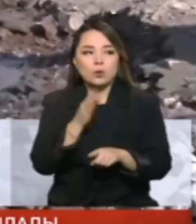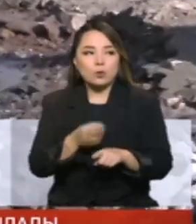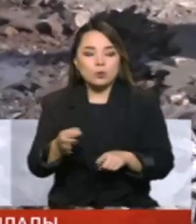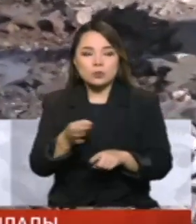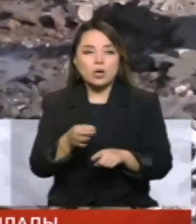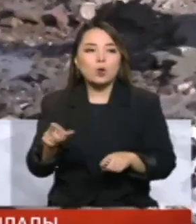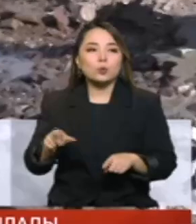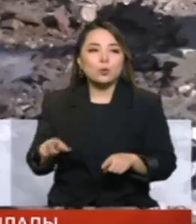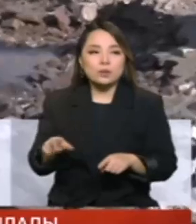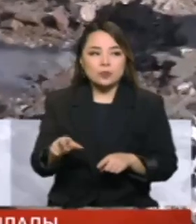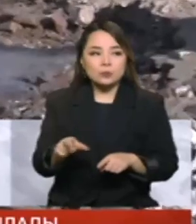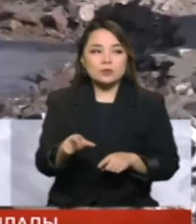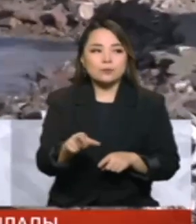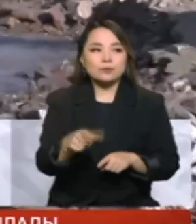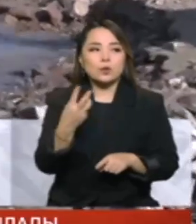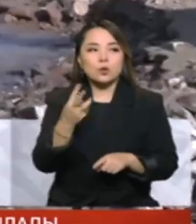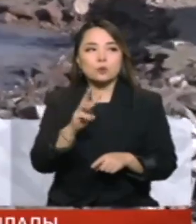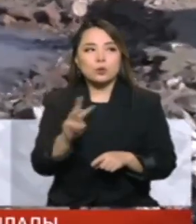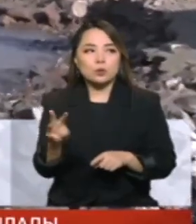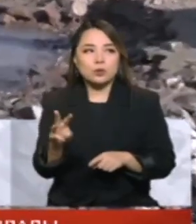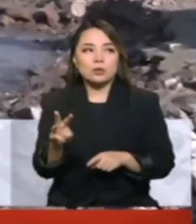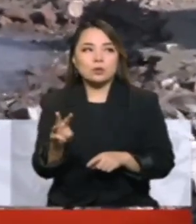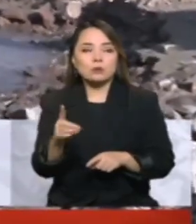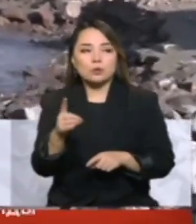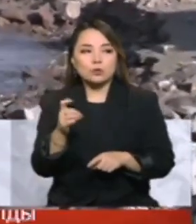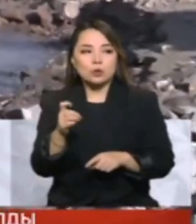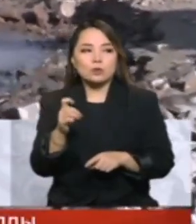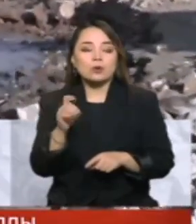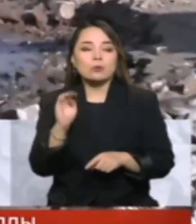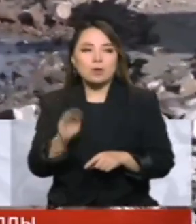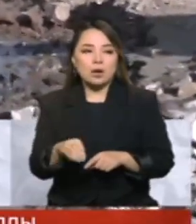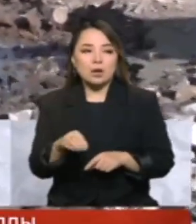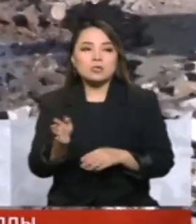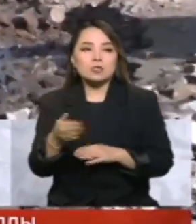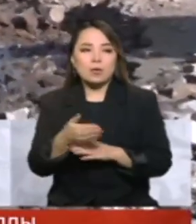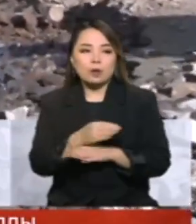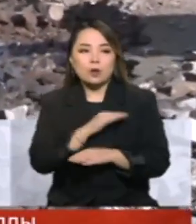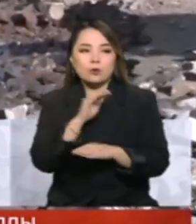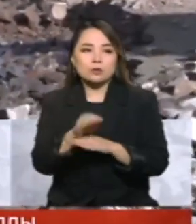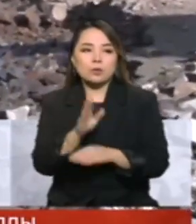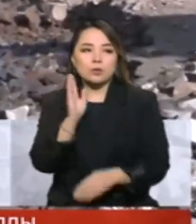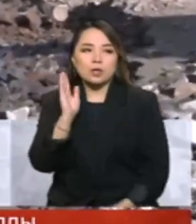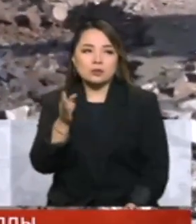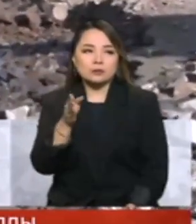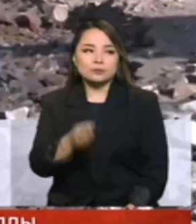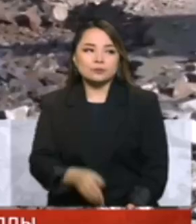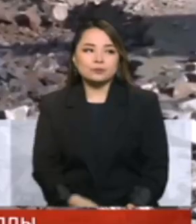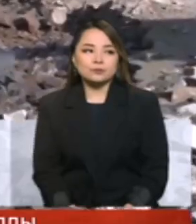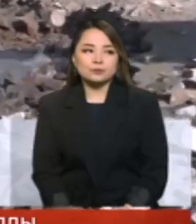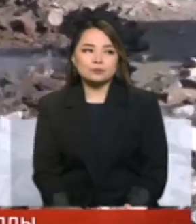көлдеріміз 3 миллион 100 мың шабақпен жыл сайын молайып отырады.